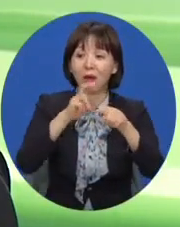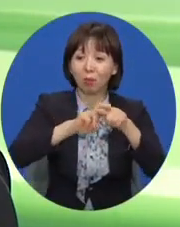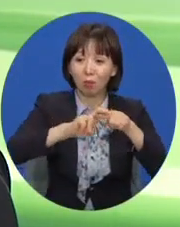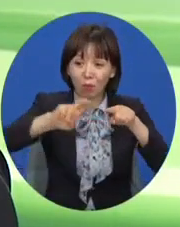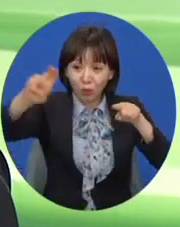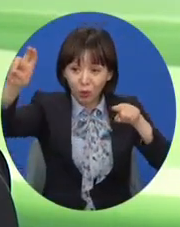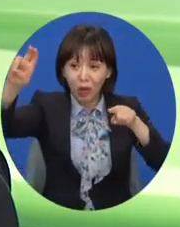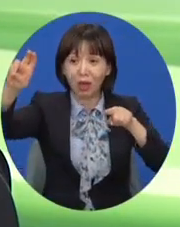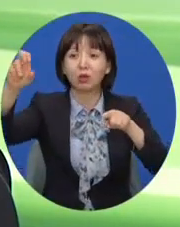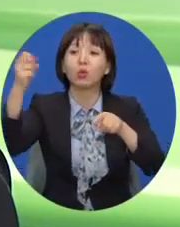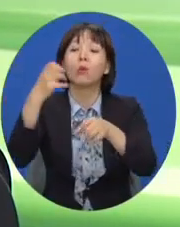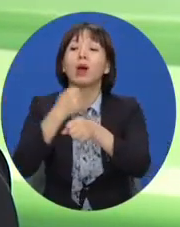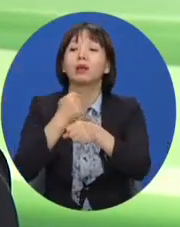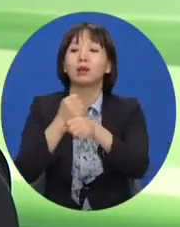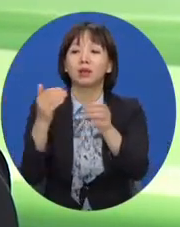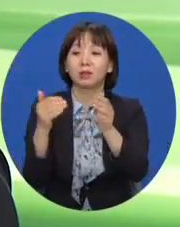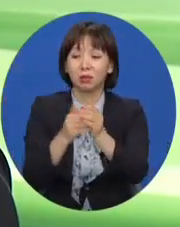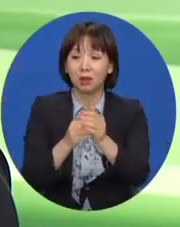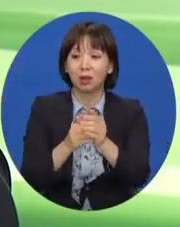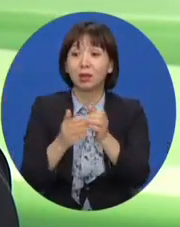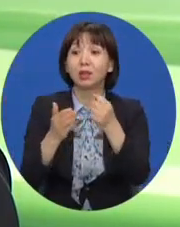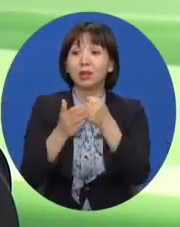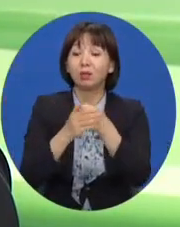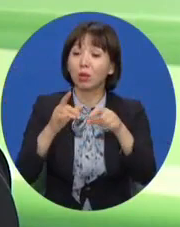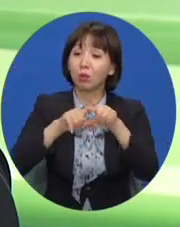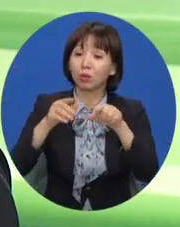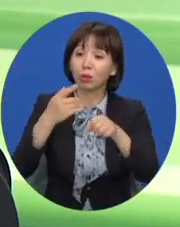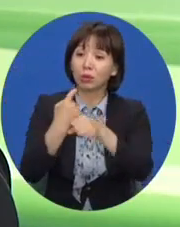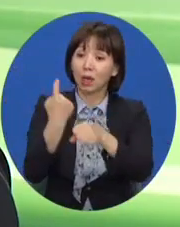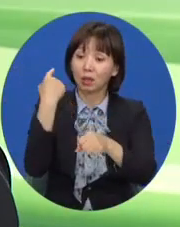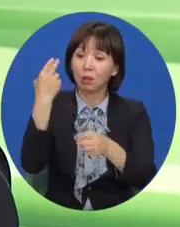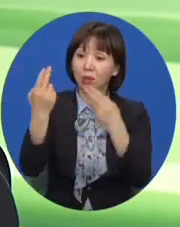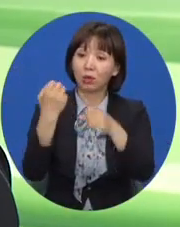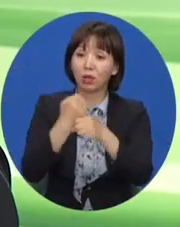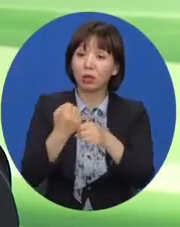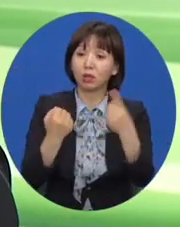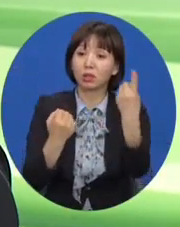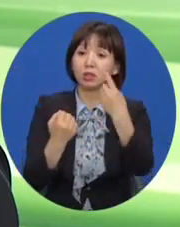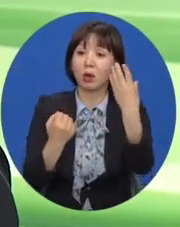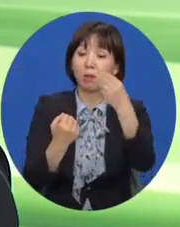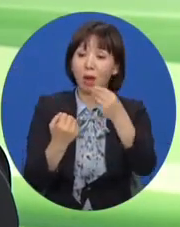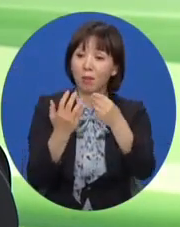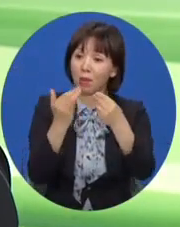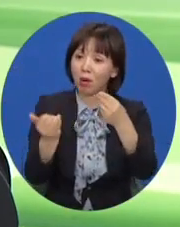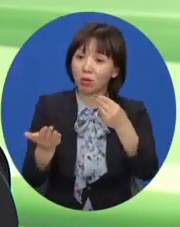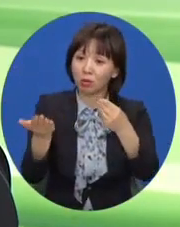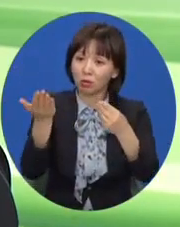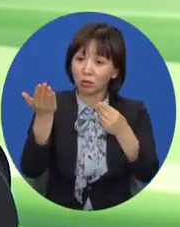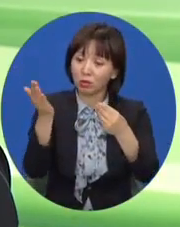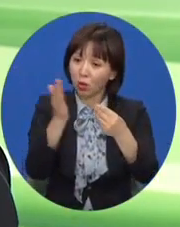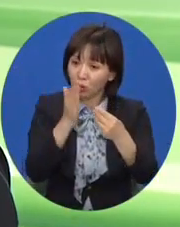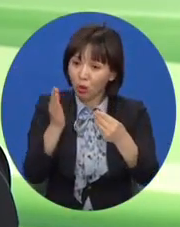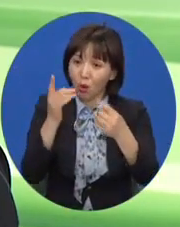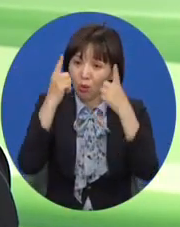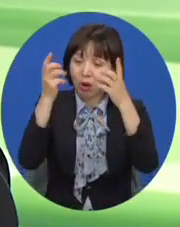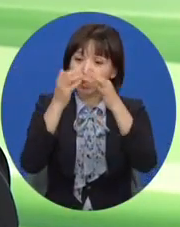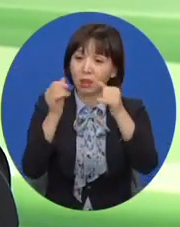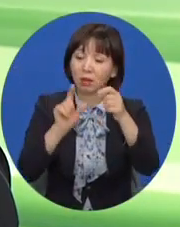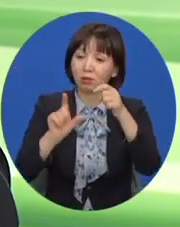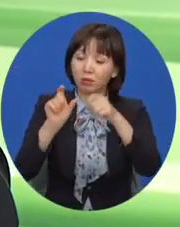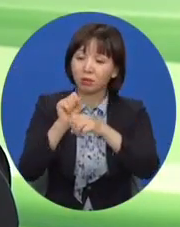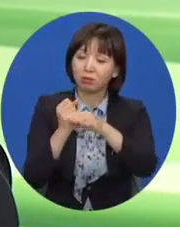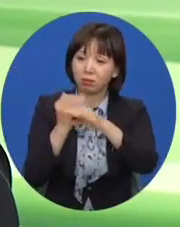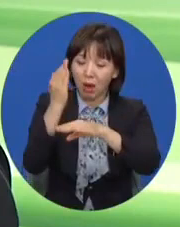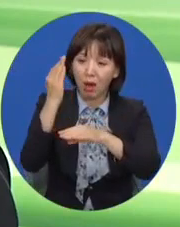만들었습니다. 그래서 우리 보통 지난해보다 한 천만 명 정도 관광객이 오는 그런 시대를